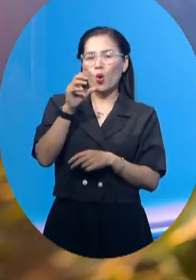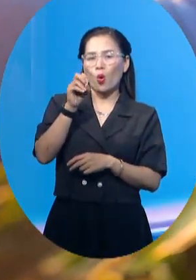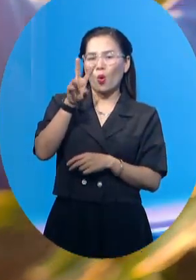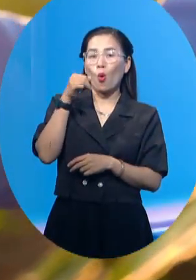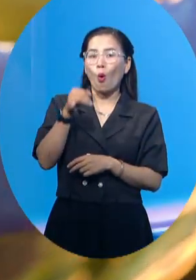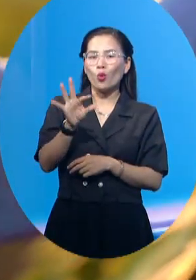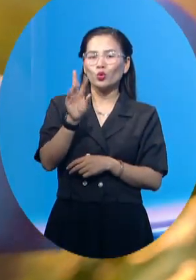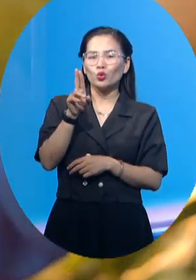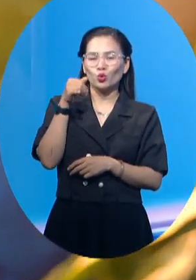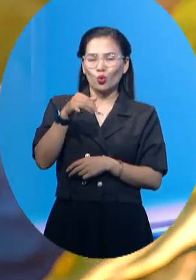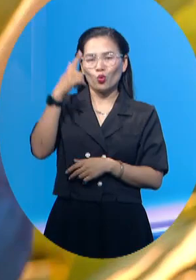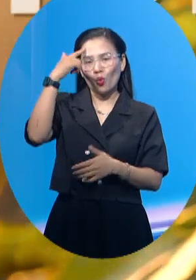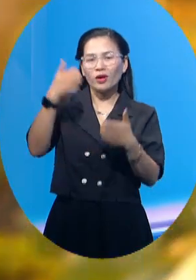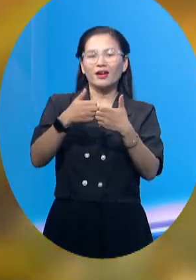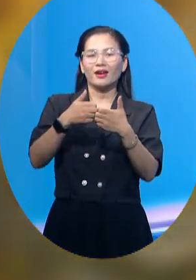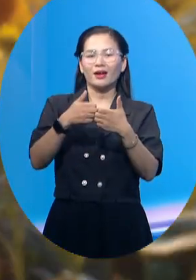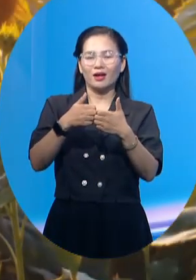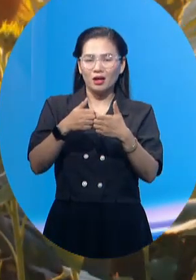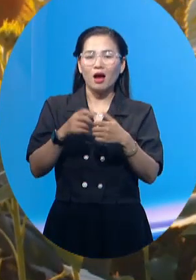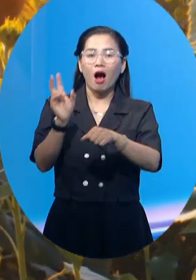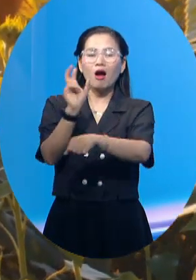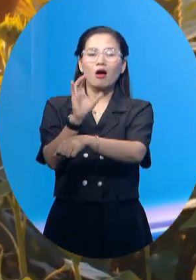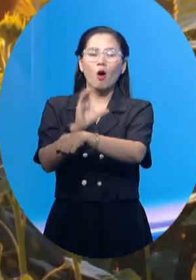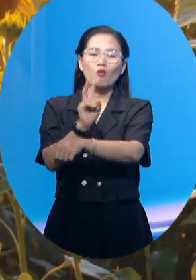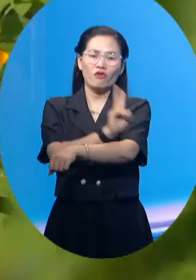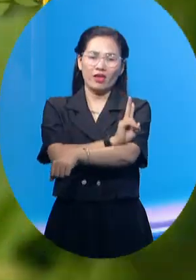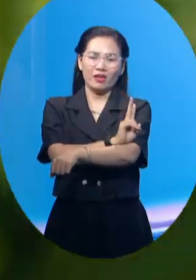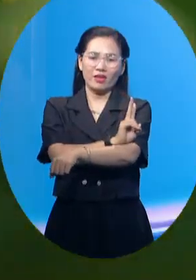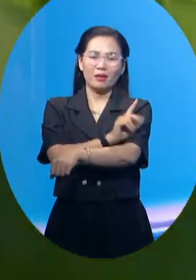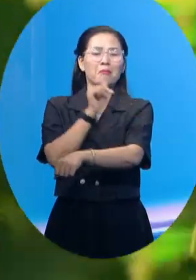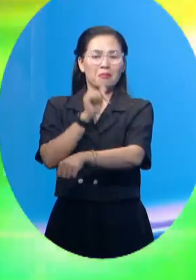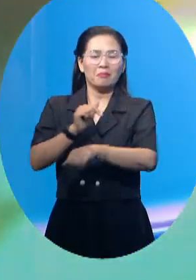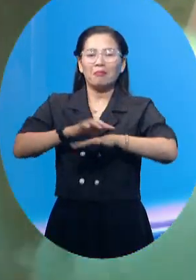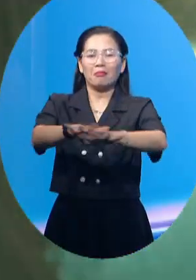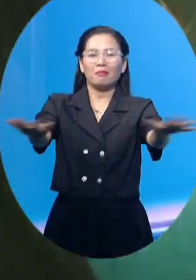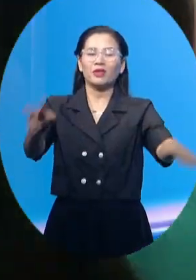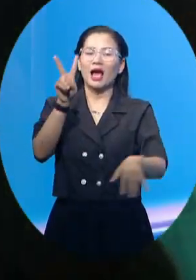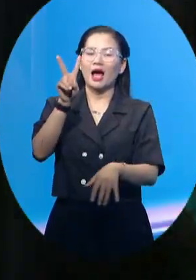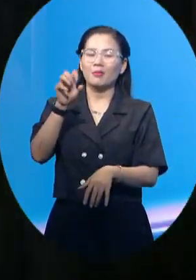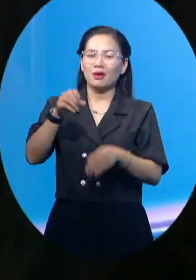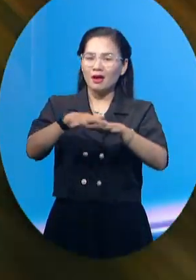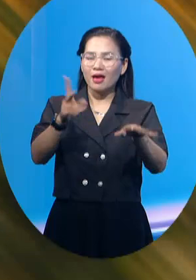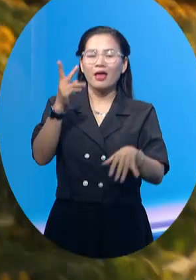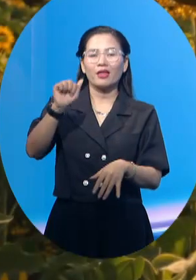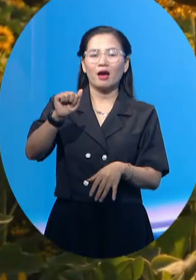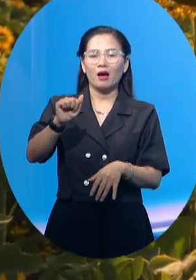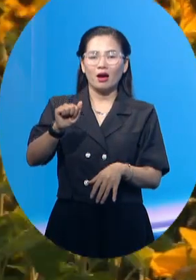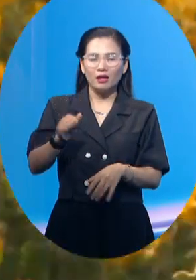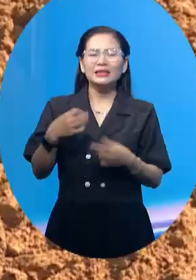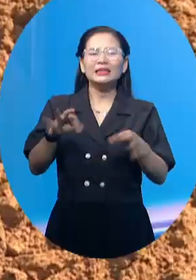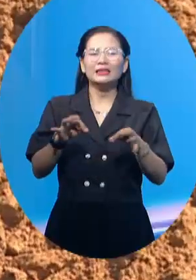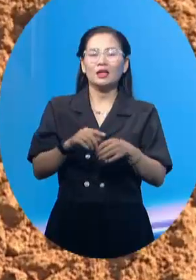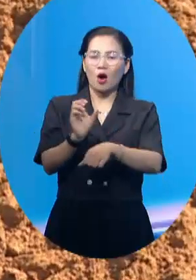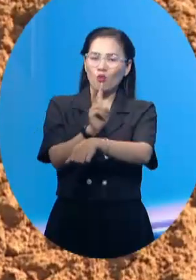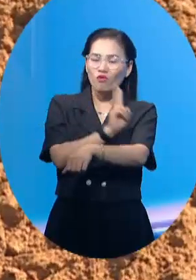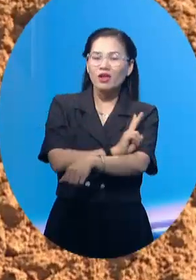Công viên bờ sông Sài Gòn, đoạn từ cầu Ba Son đến đường hầm sông Sài Gòn, phường Thủ Thiêm, có diện tích gần 20 hecta, có 13 hạng mục chính như khuôn